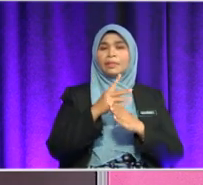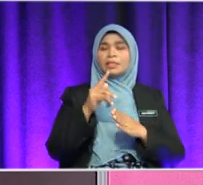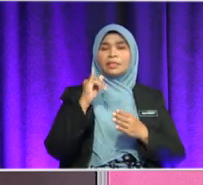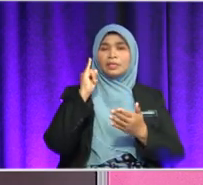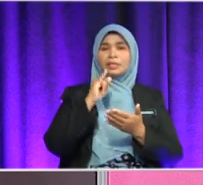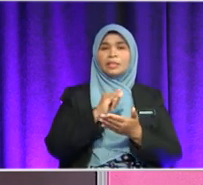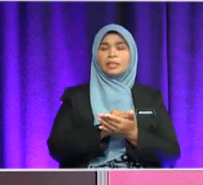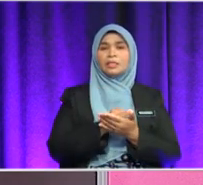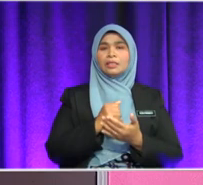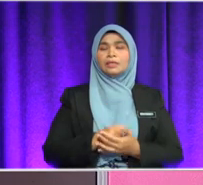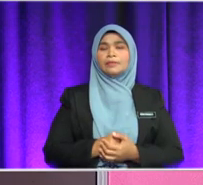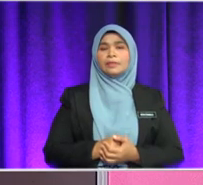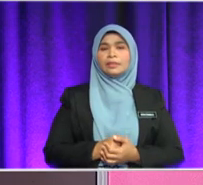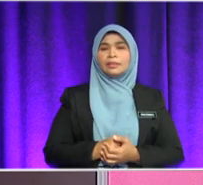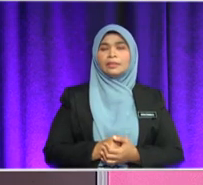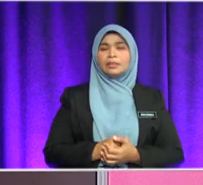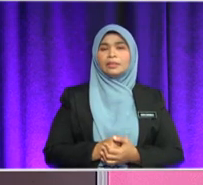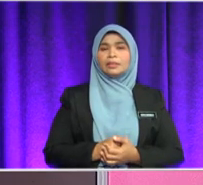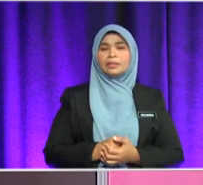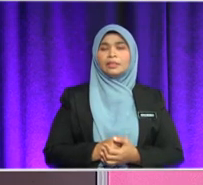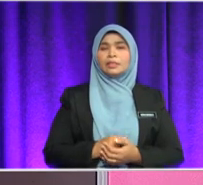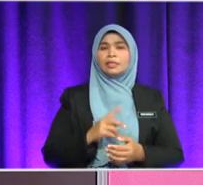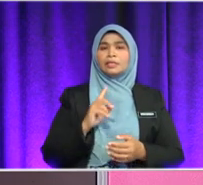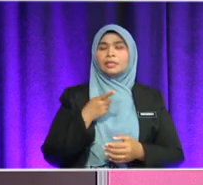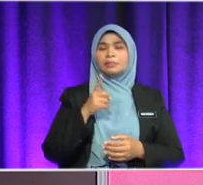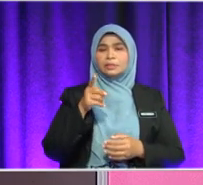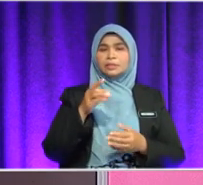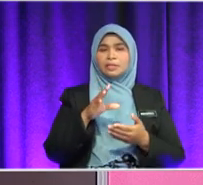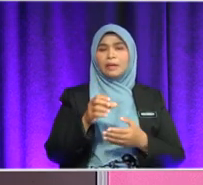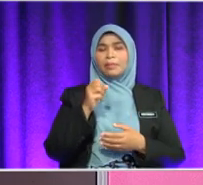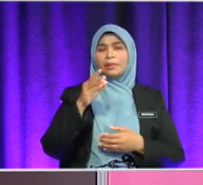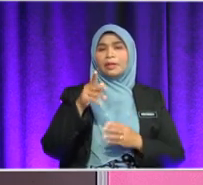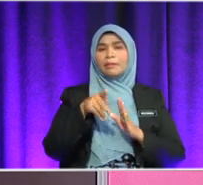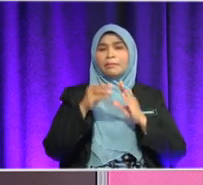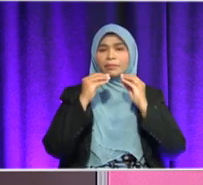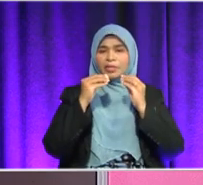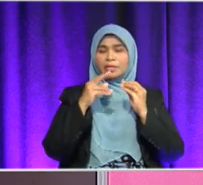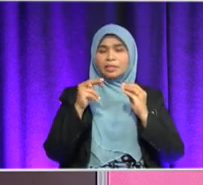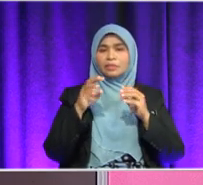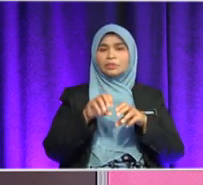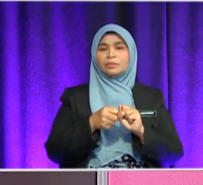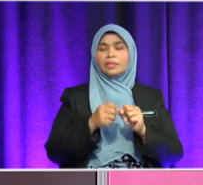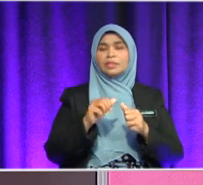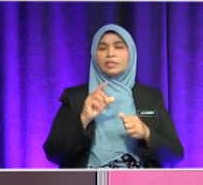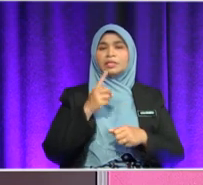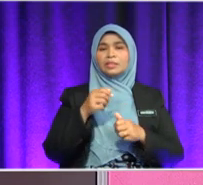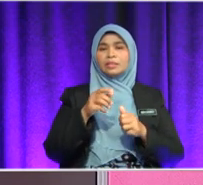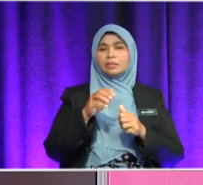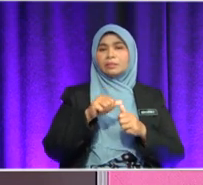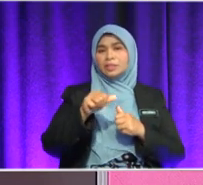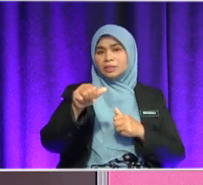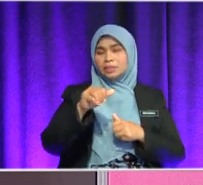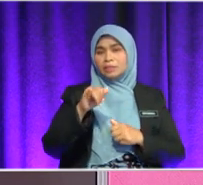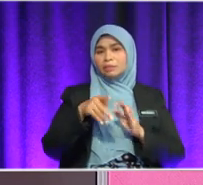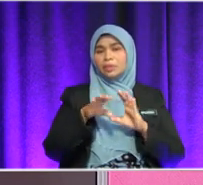Siap main kita pelajari ini kita ataupun tibar kita supaya kita menjauhi perbuatan yang